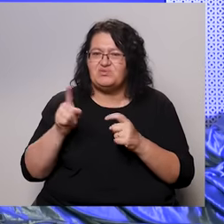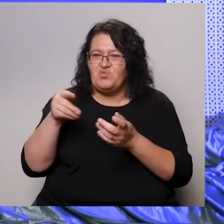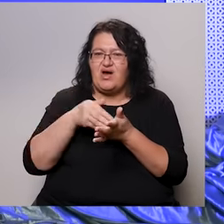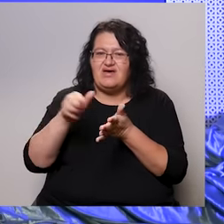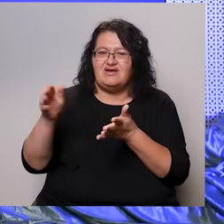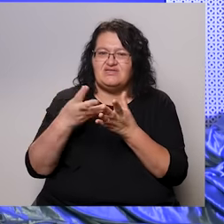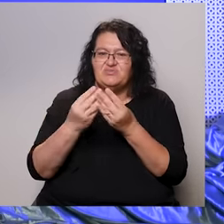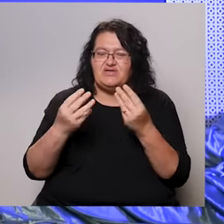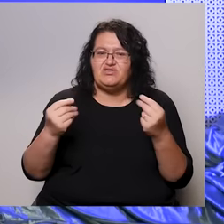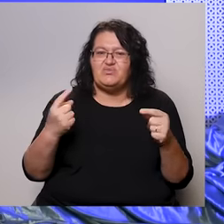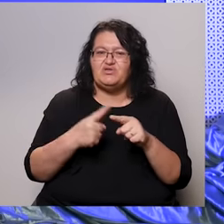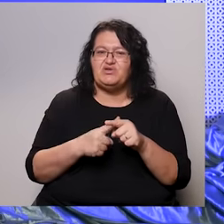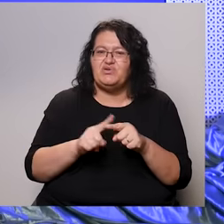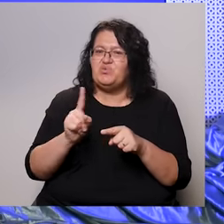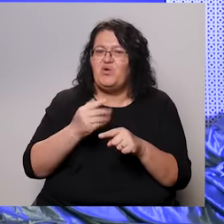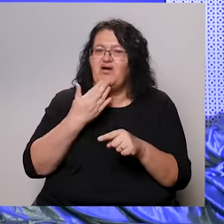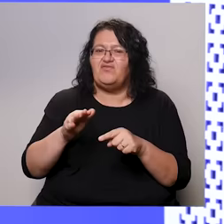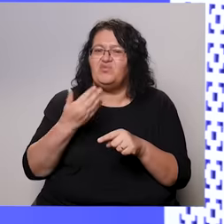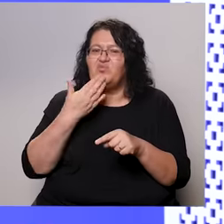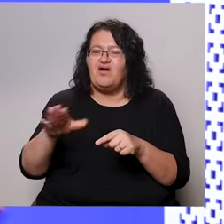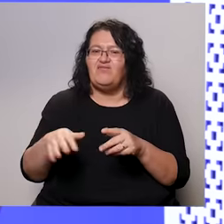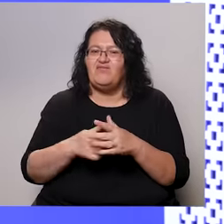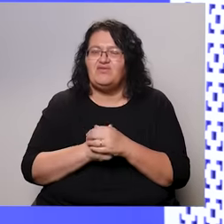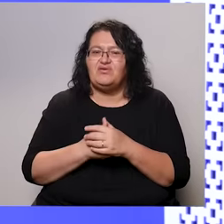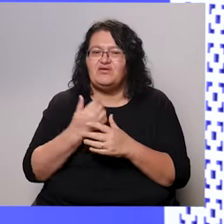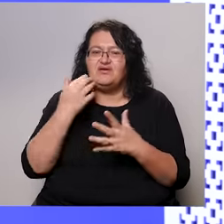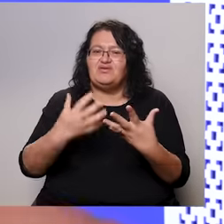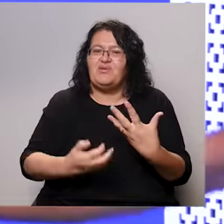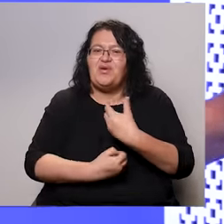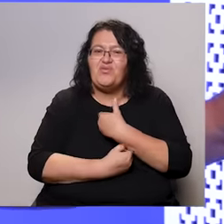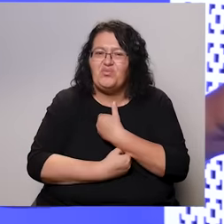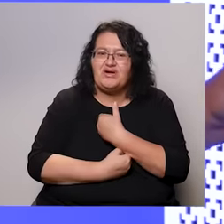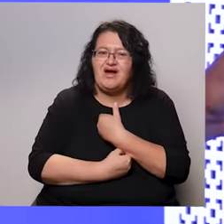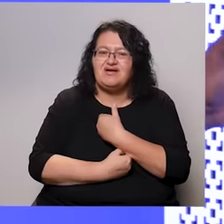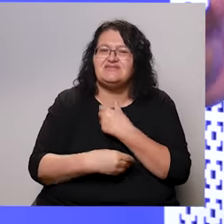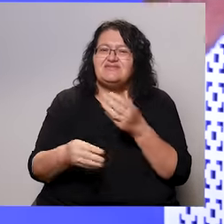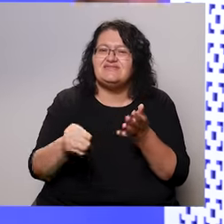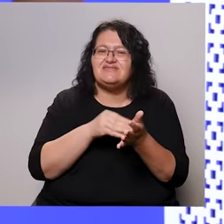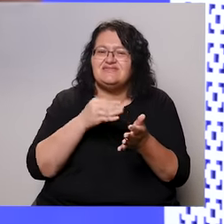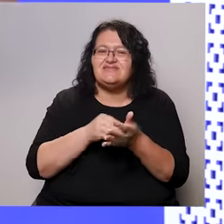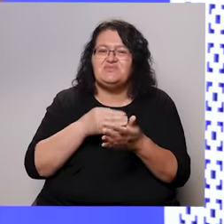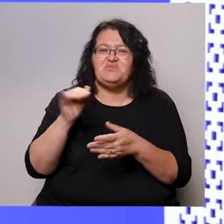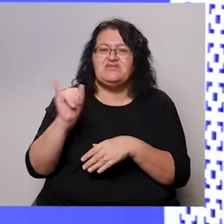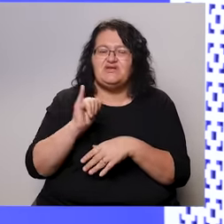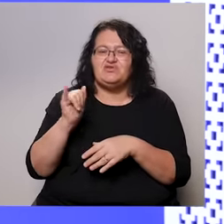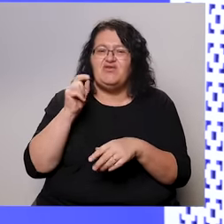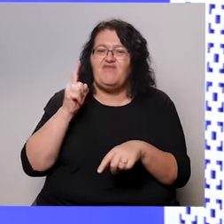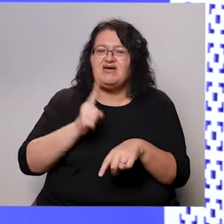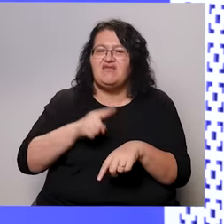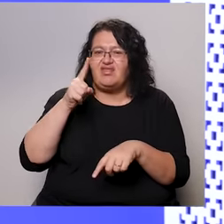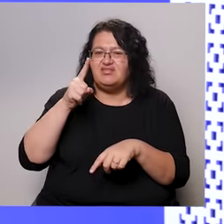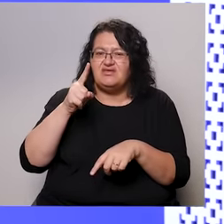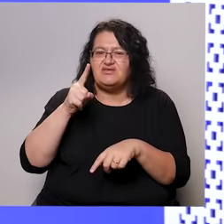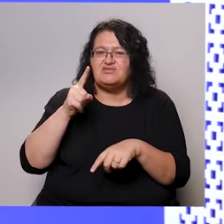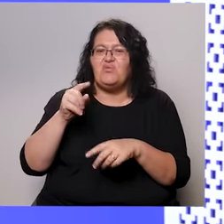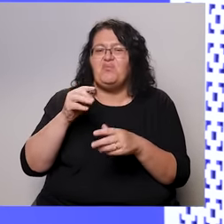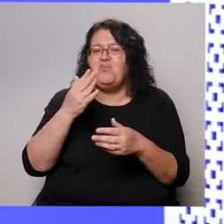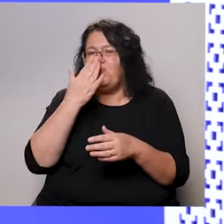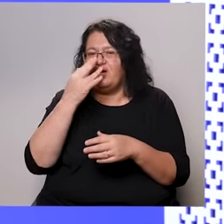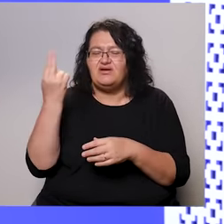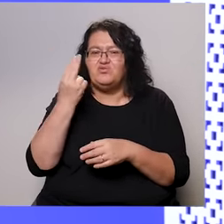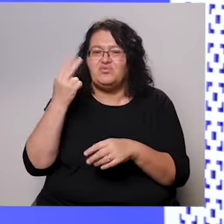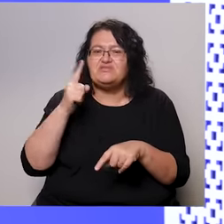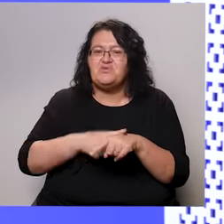respins atât de mult și n-ai vrut. Și efectiv, când ai o în brațe, parcă cineva se atinge cineva, parcă Dumnezeu se atinge